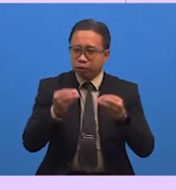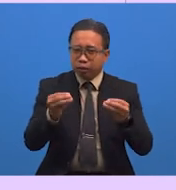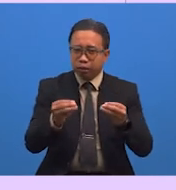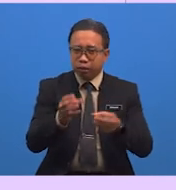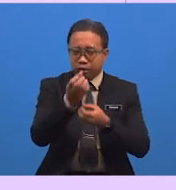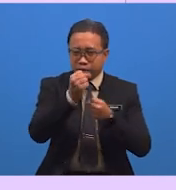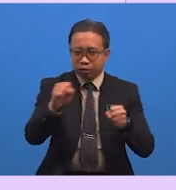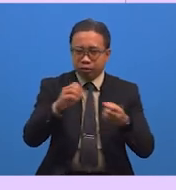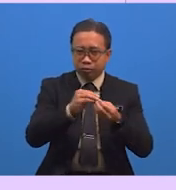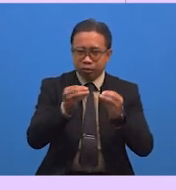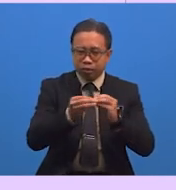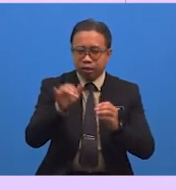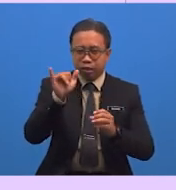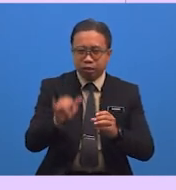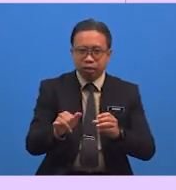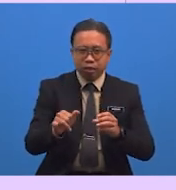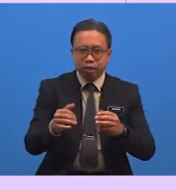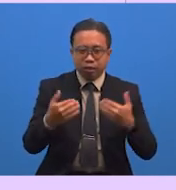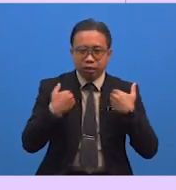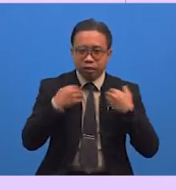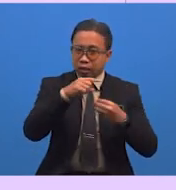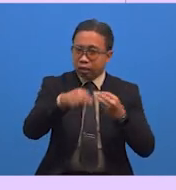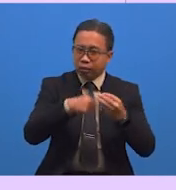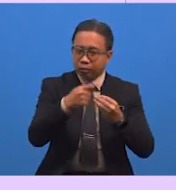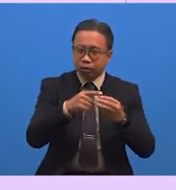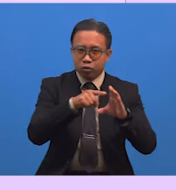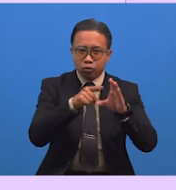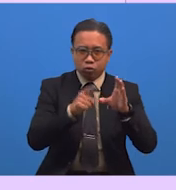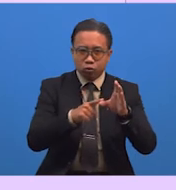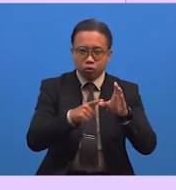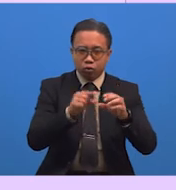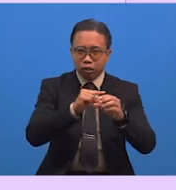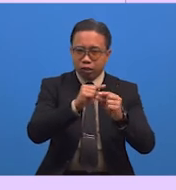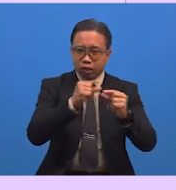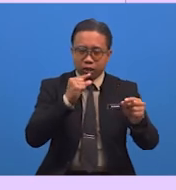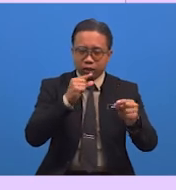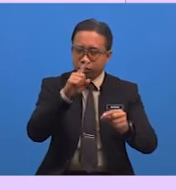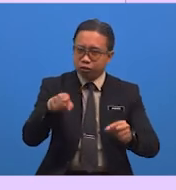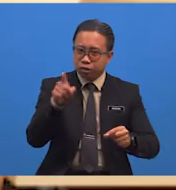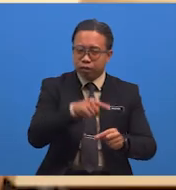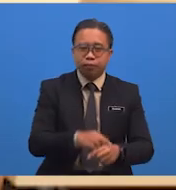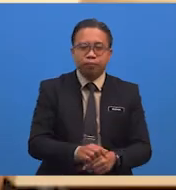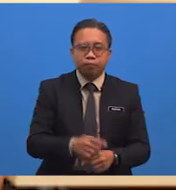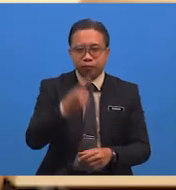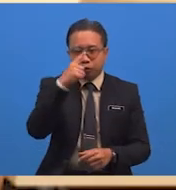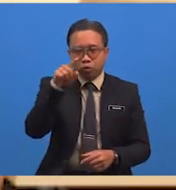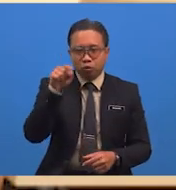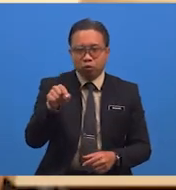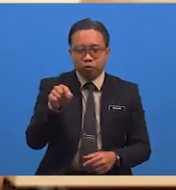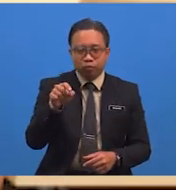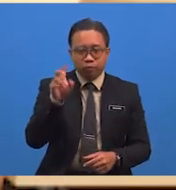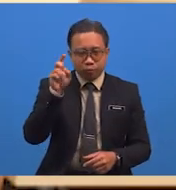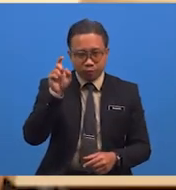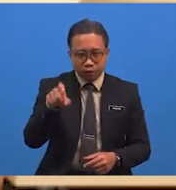serta menyelesaikan masalah berkaitan dengan garis bersilang. Untuk